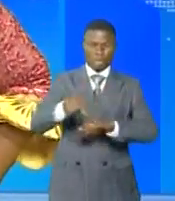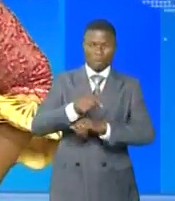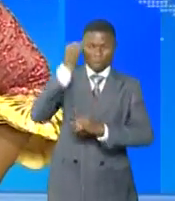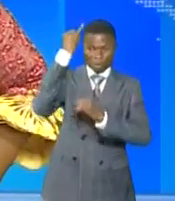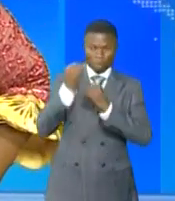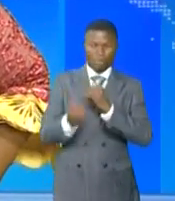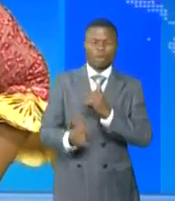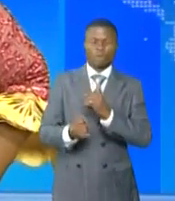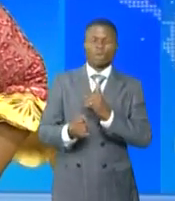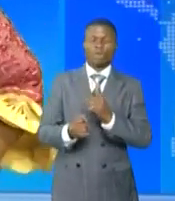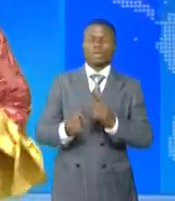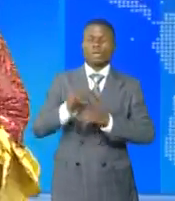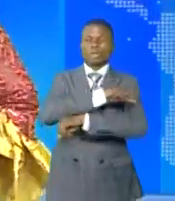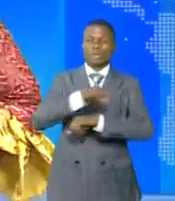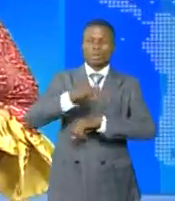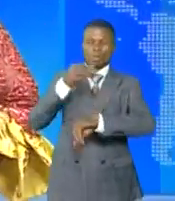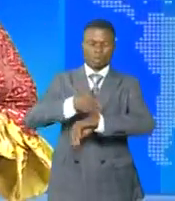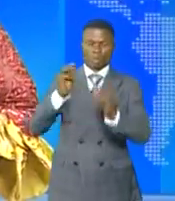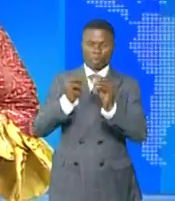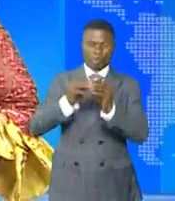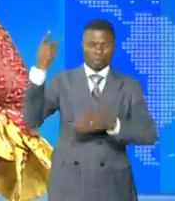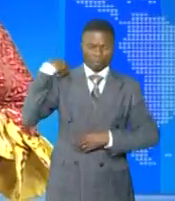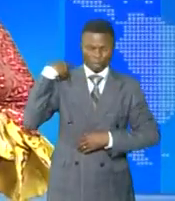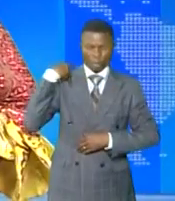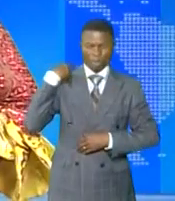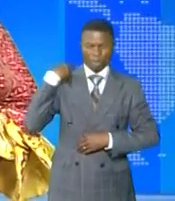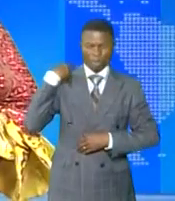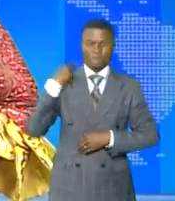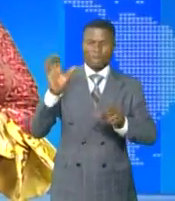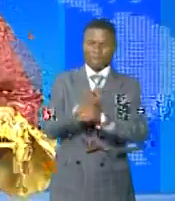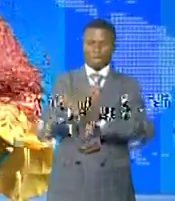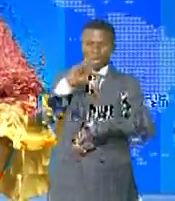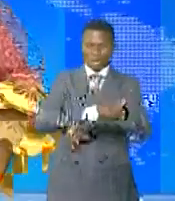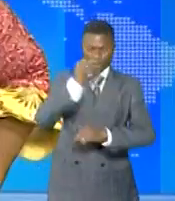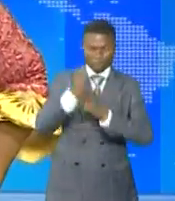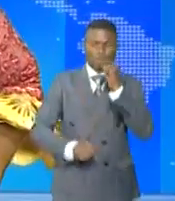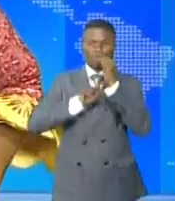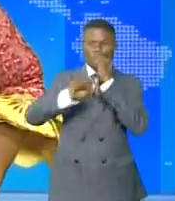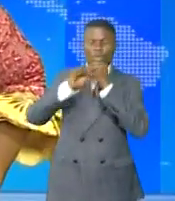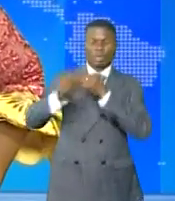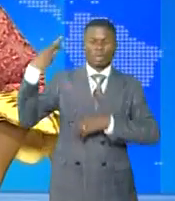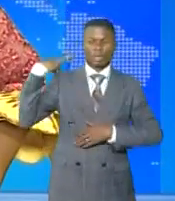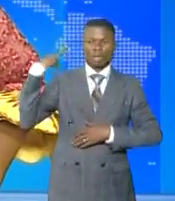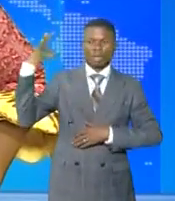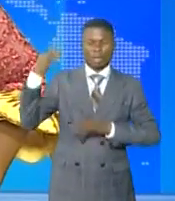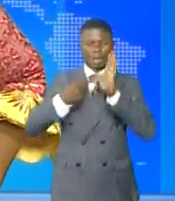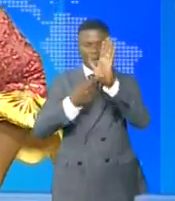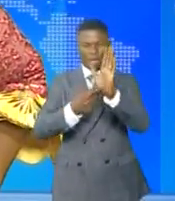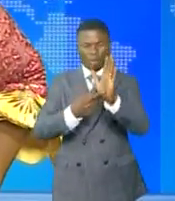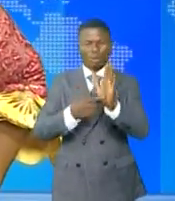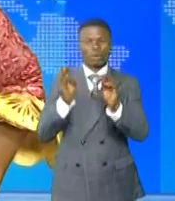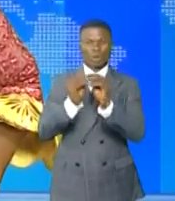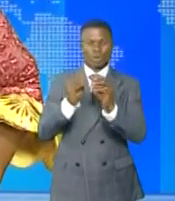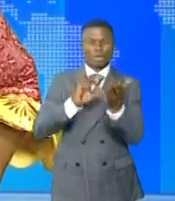nationale affichera complet ce mardi, dernier jour de la campagne. Les candidats ont présenté à la plénière leur